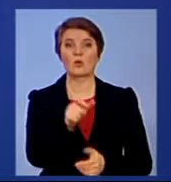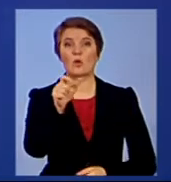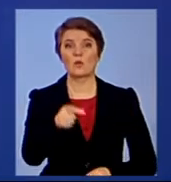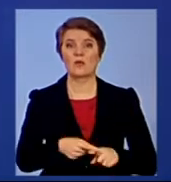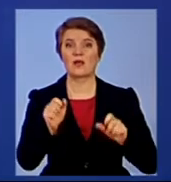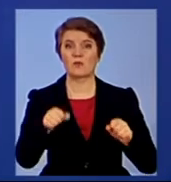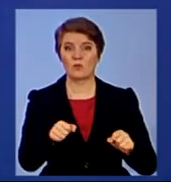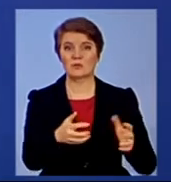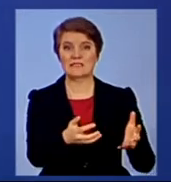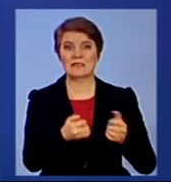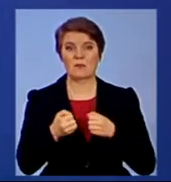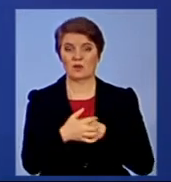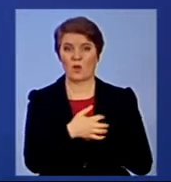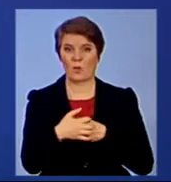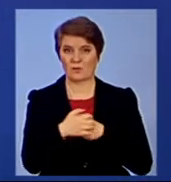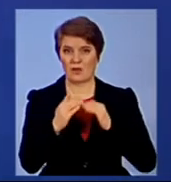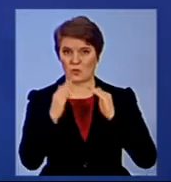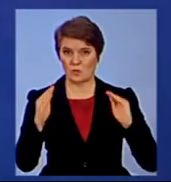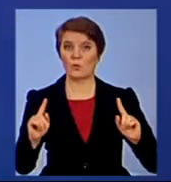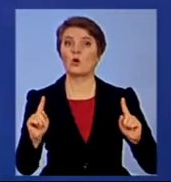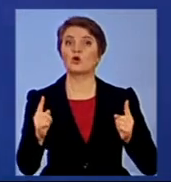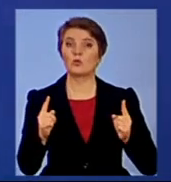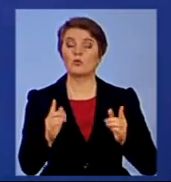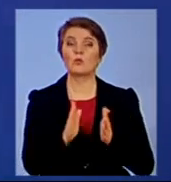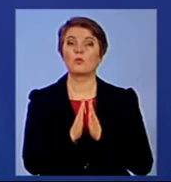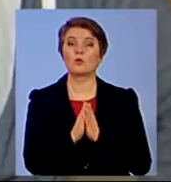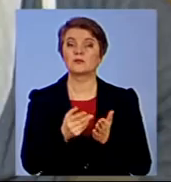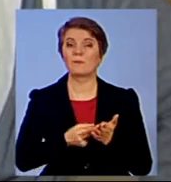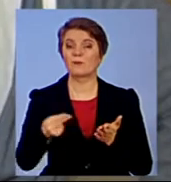чому просять підписати документ, розкаже Інна Дудченко.